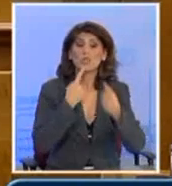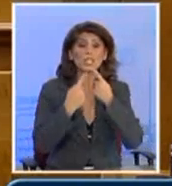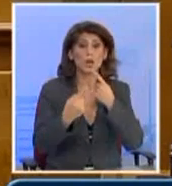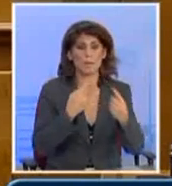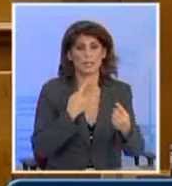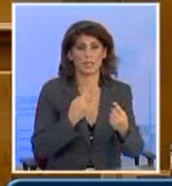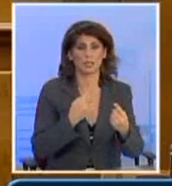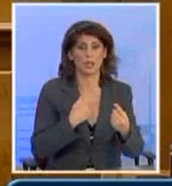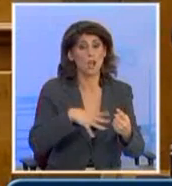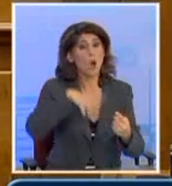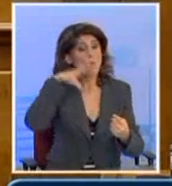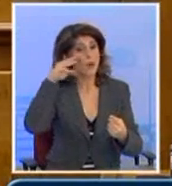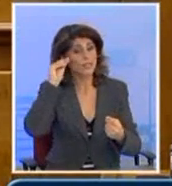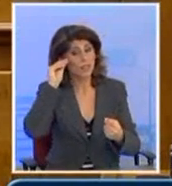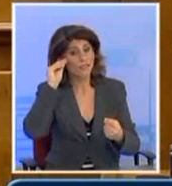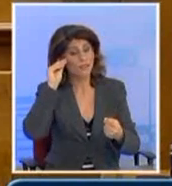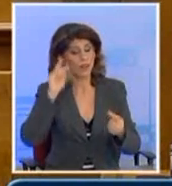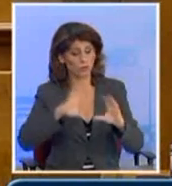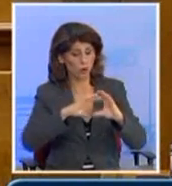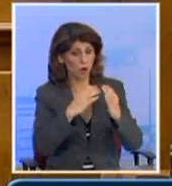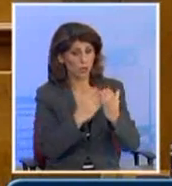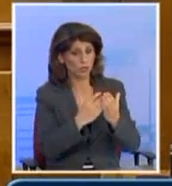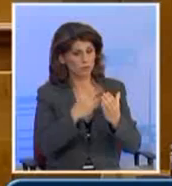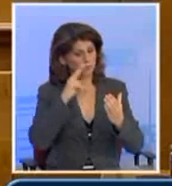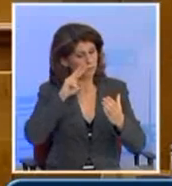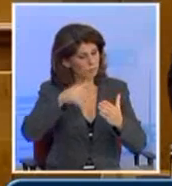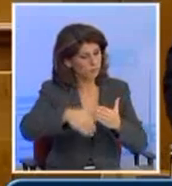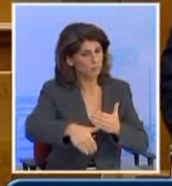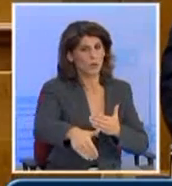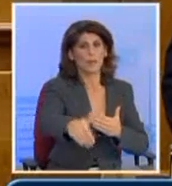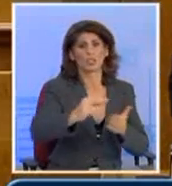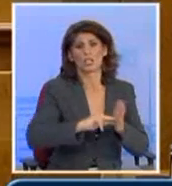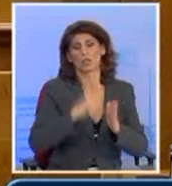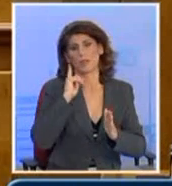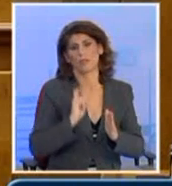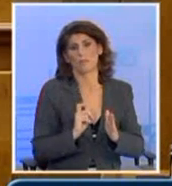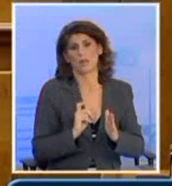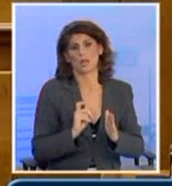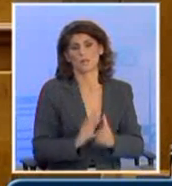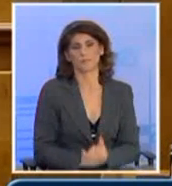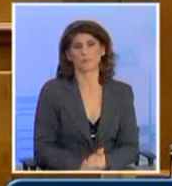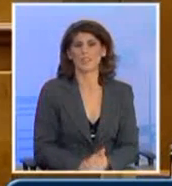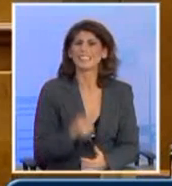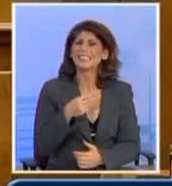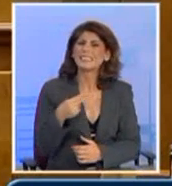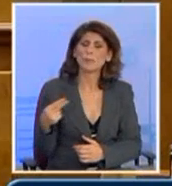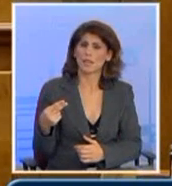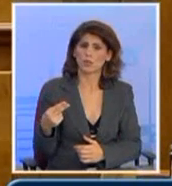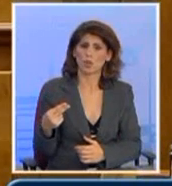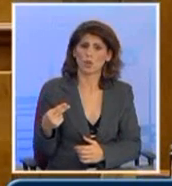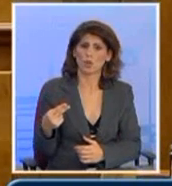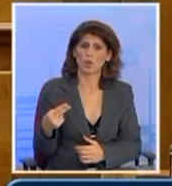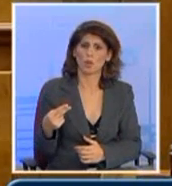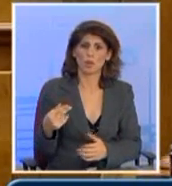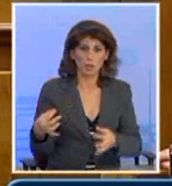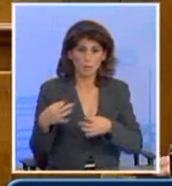συνομιλητές που αντιλαμβάνονται ολοκληρωμένα και διορατικά τα οικονομικά δεδομένα. Τι σημαίνει αυτό?